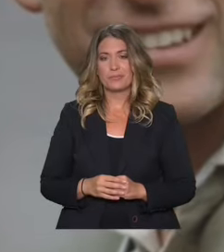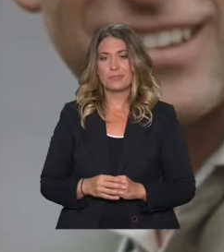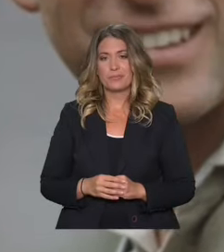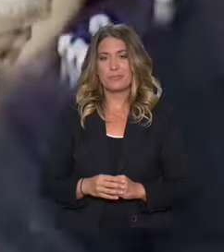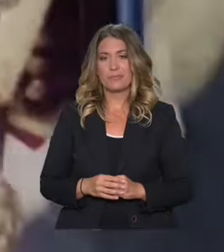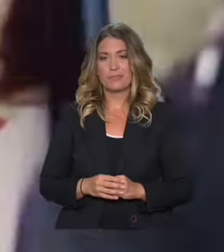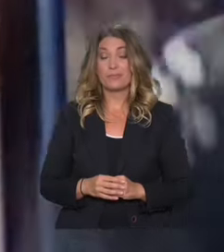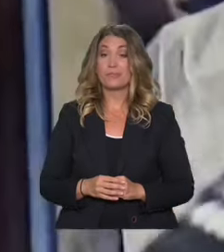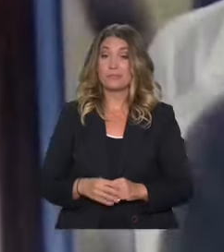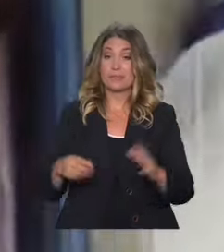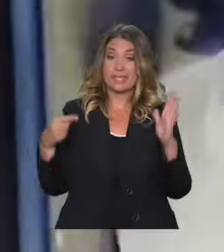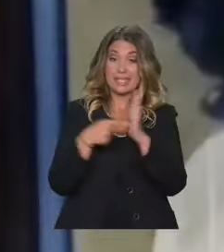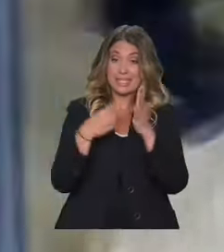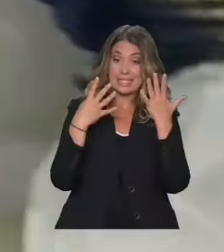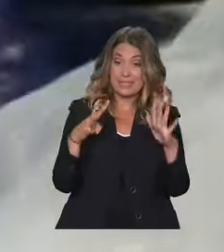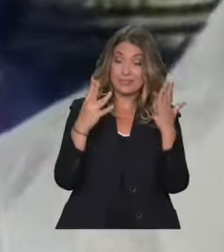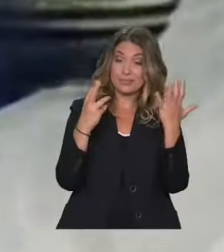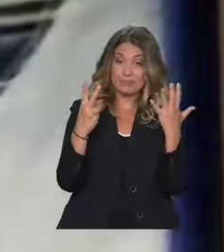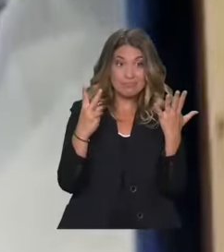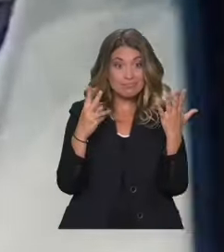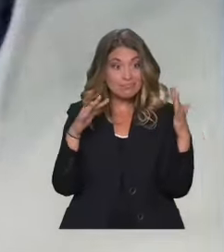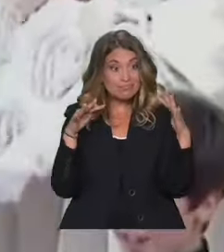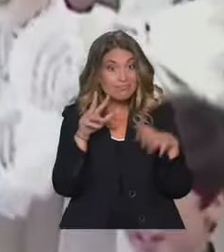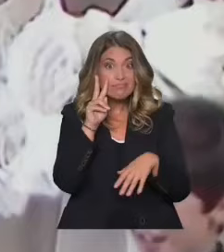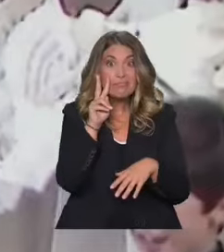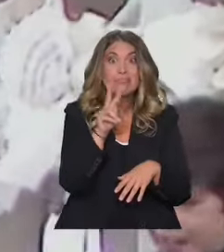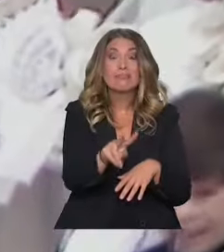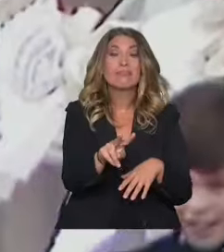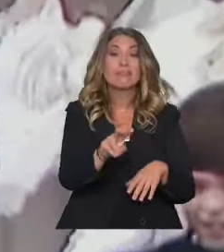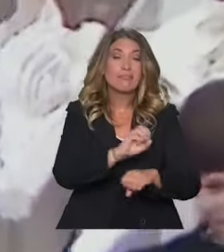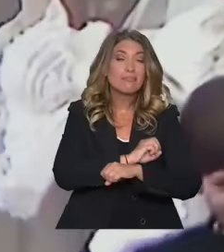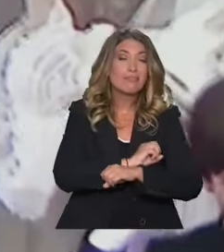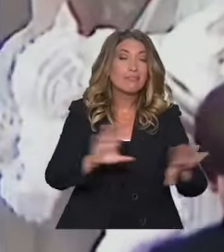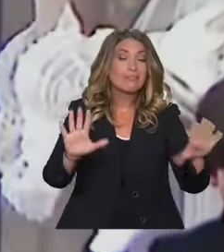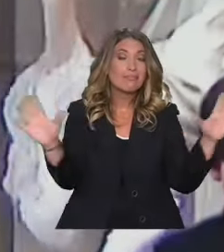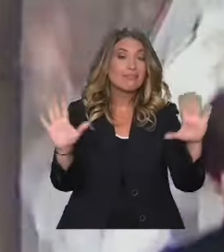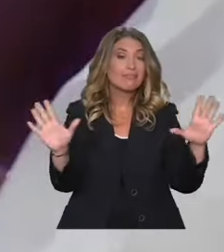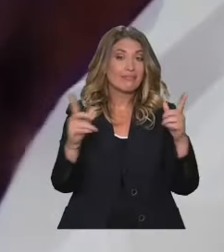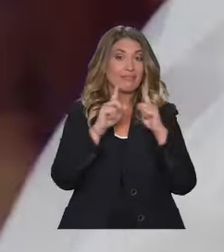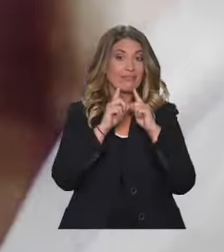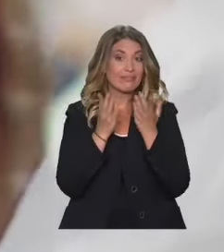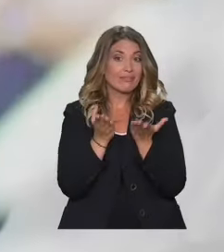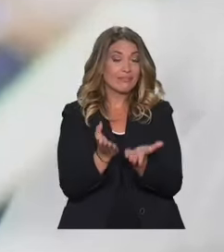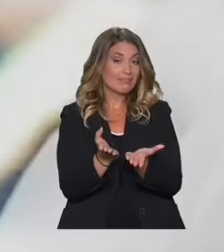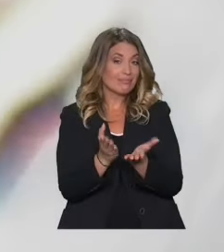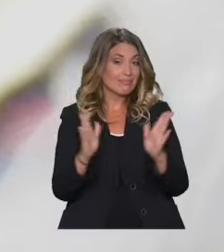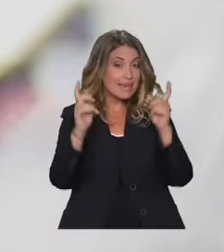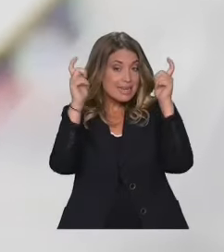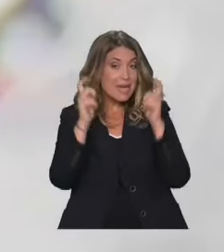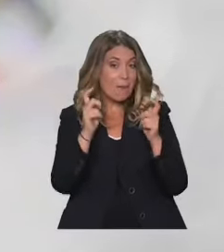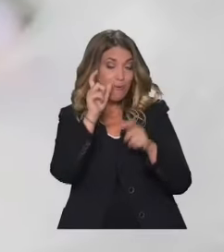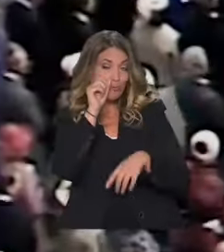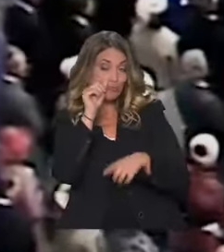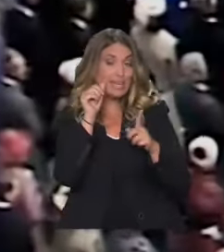Το 1981 ολόκληρος ο κόσμος παρακολουθεί στους τηλεοπτικούς του δέκτες αυτές τις εικόνες. Ο γάμος του Καρόλου με την Νταϊάννα